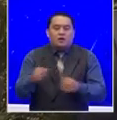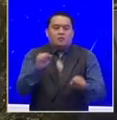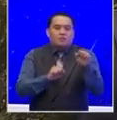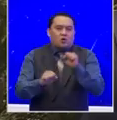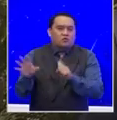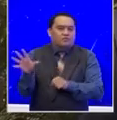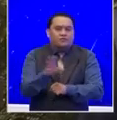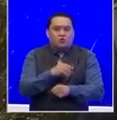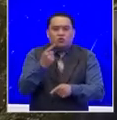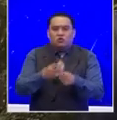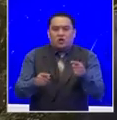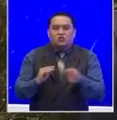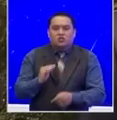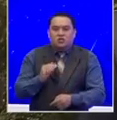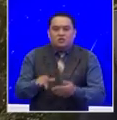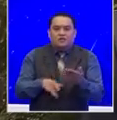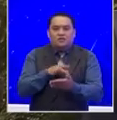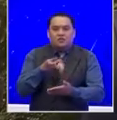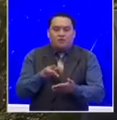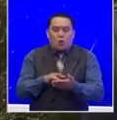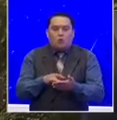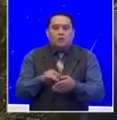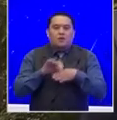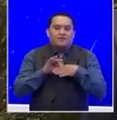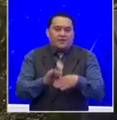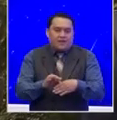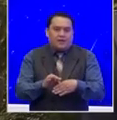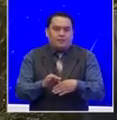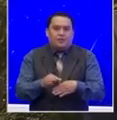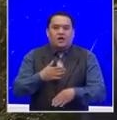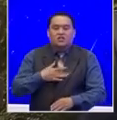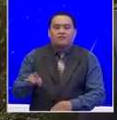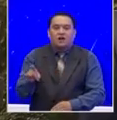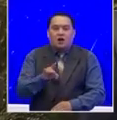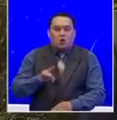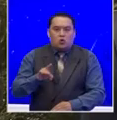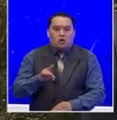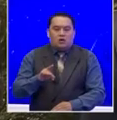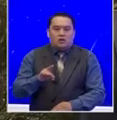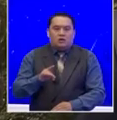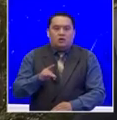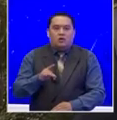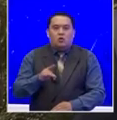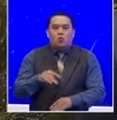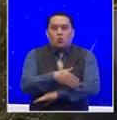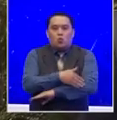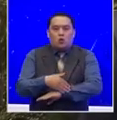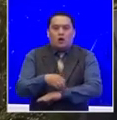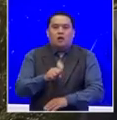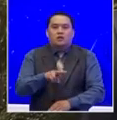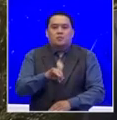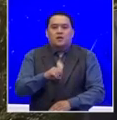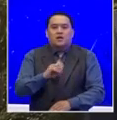почти половину частного сектора. В частности, проводили дезинфекцию нашего района, так называемого хутор, улицы